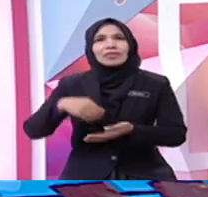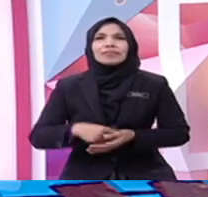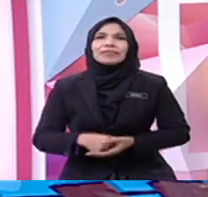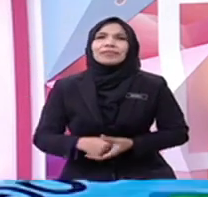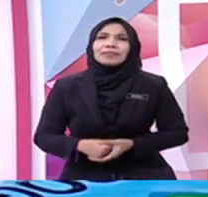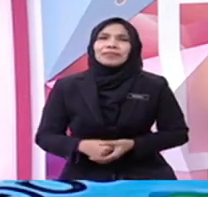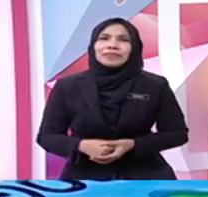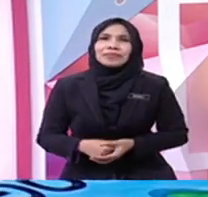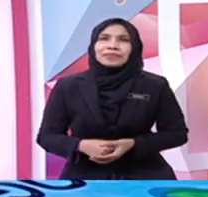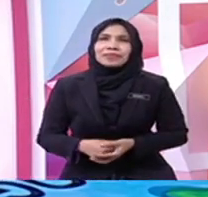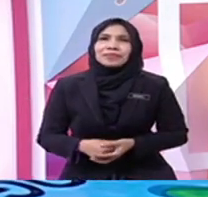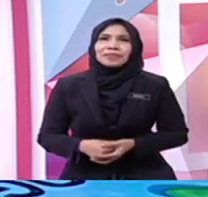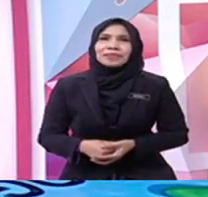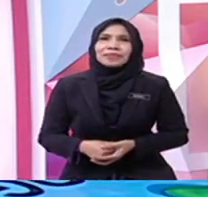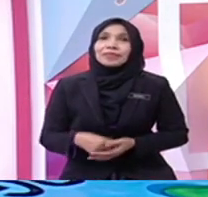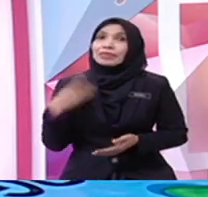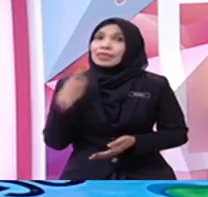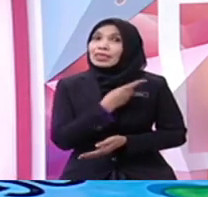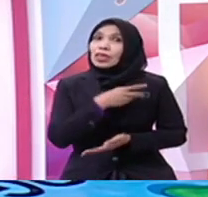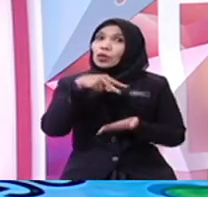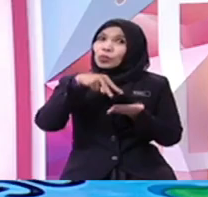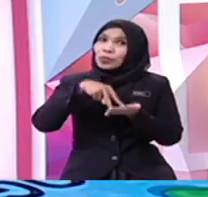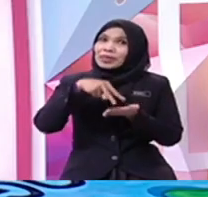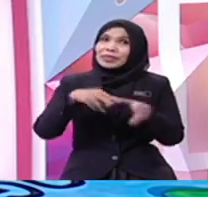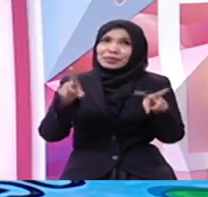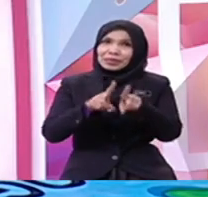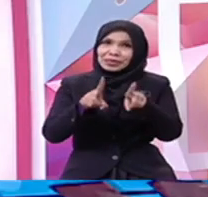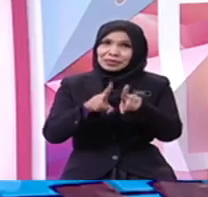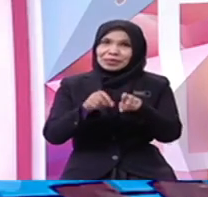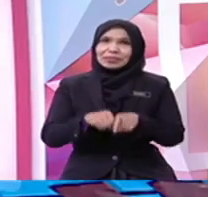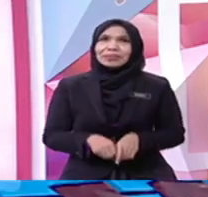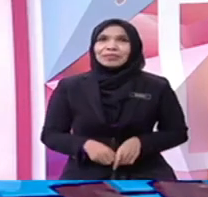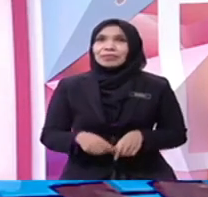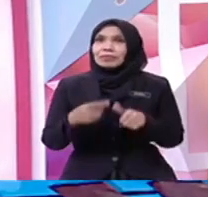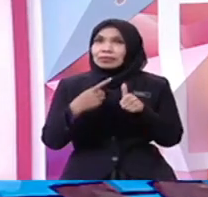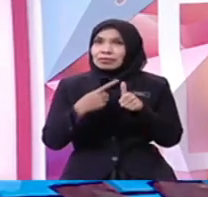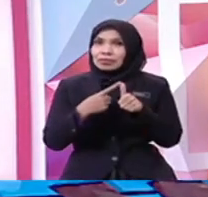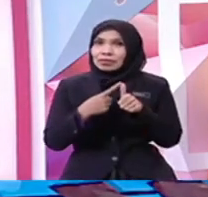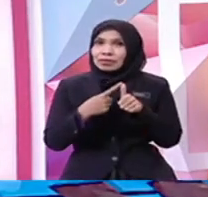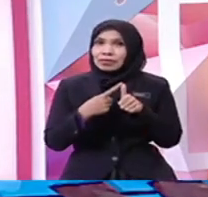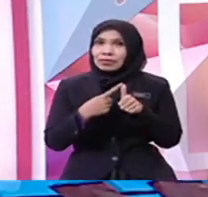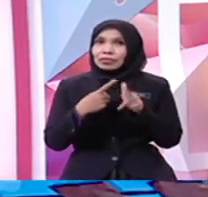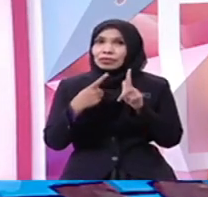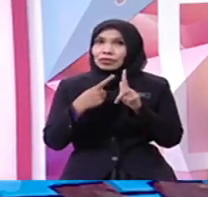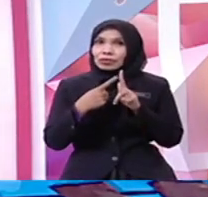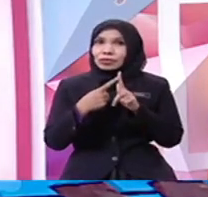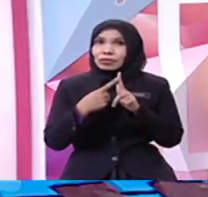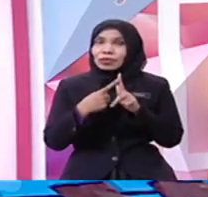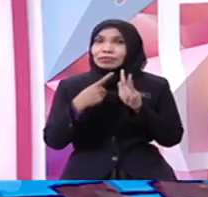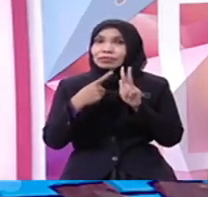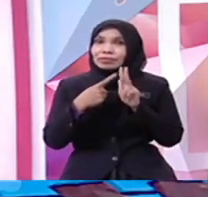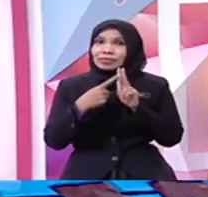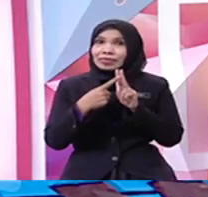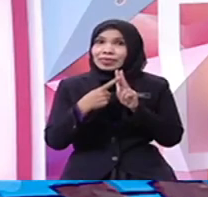Sule punya Oke sekitar empat bintang sama-sama meraih dewan tuh juwet